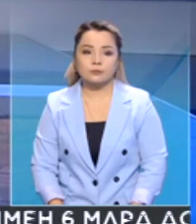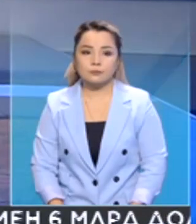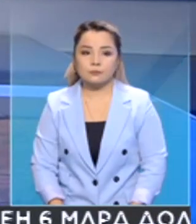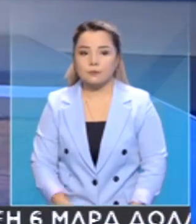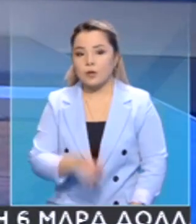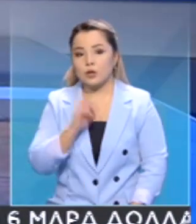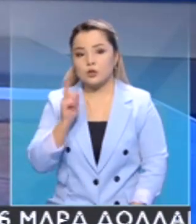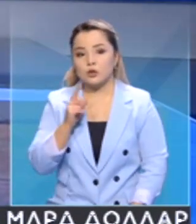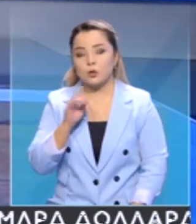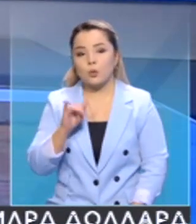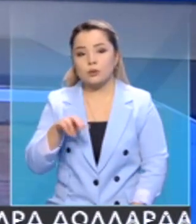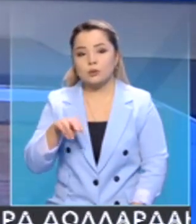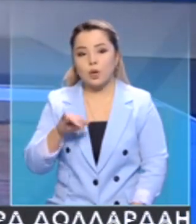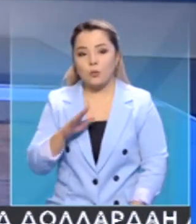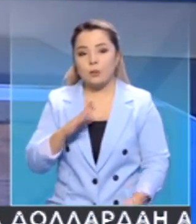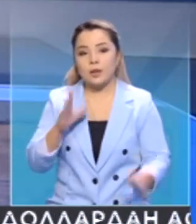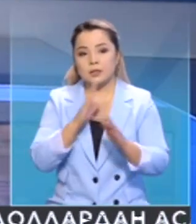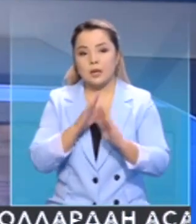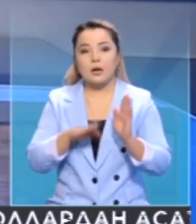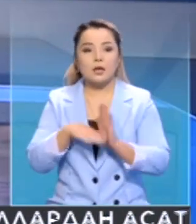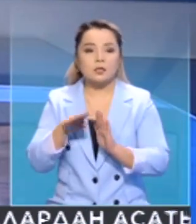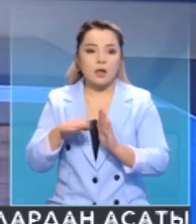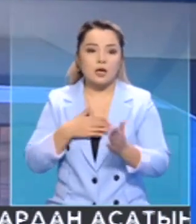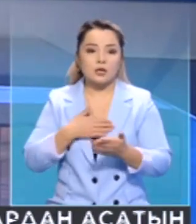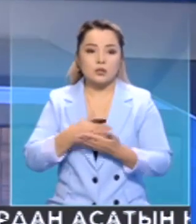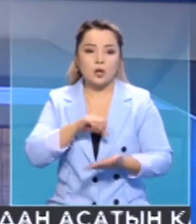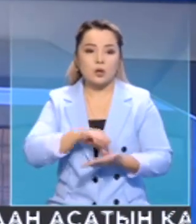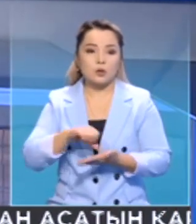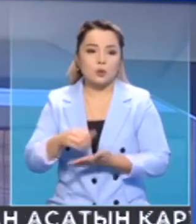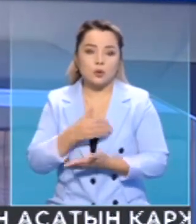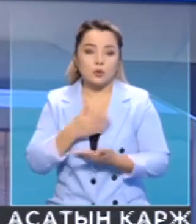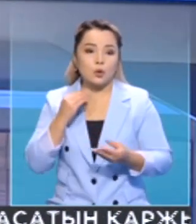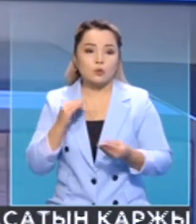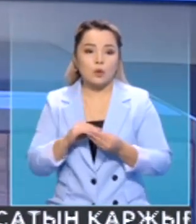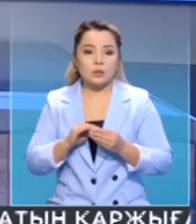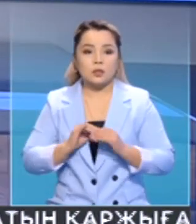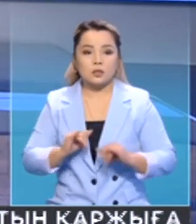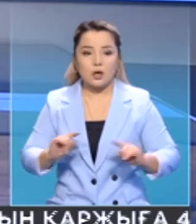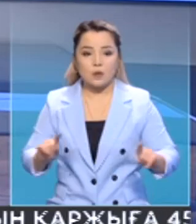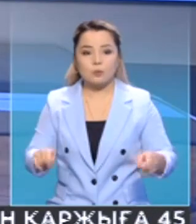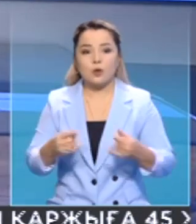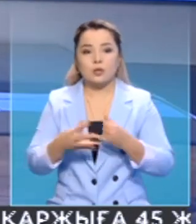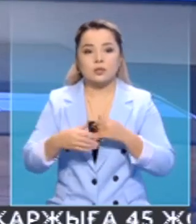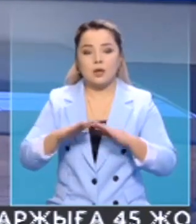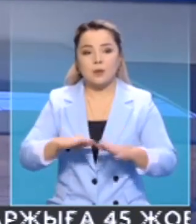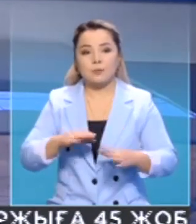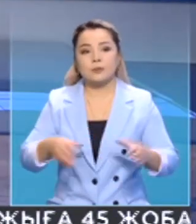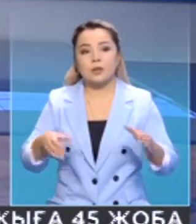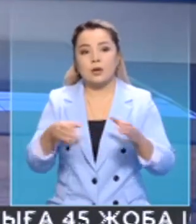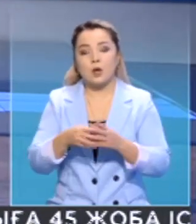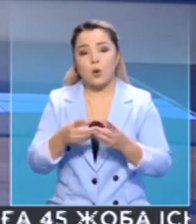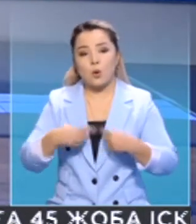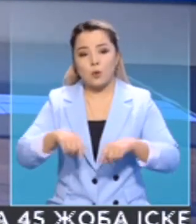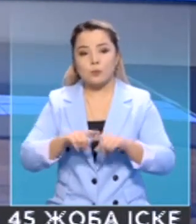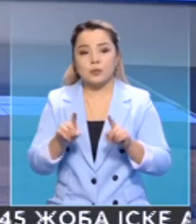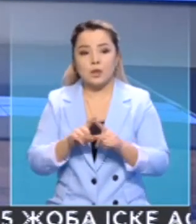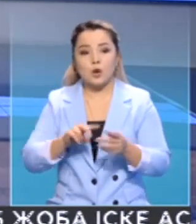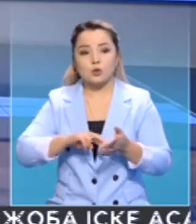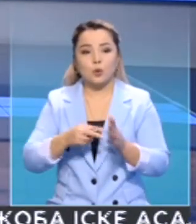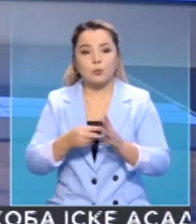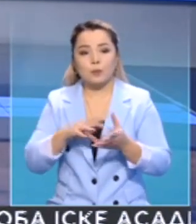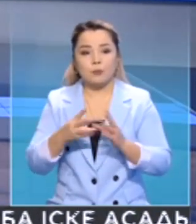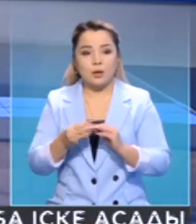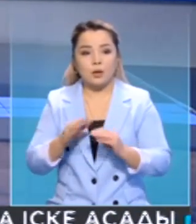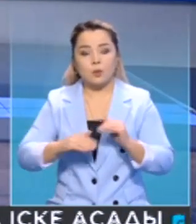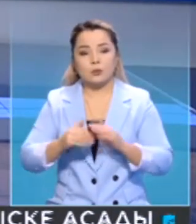Жалғастырайық. Жастар Ұлытау өңірінің экологиясын жақсартуға ат салыспақ. Тұрақты даму жер қоры қоғамдық жастар бірлестігі осы бағыттағы жобаларды қолға